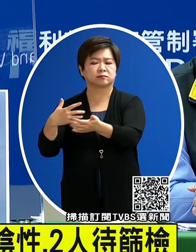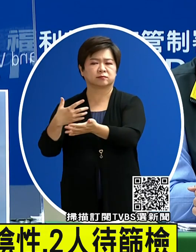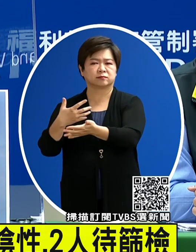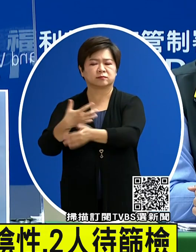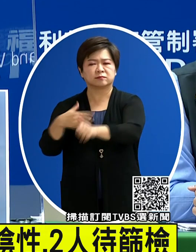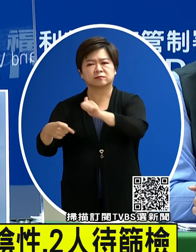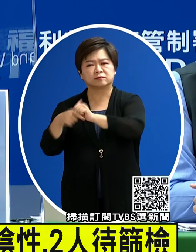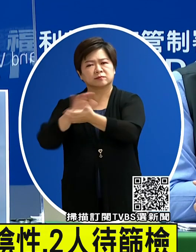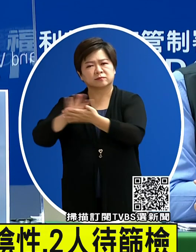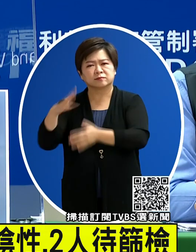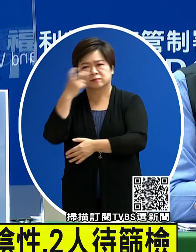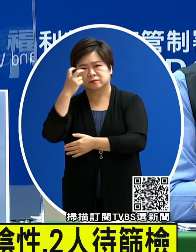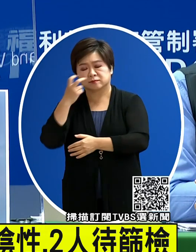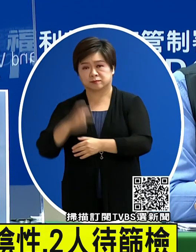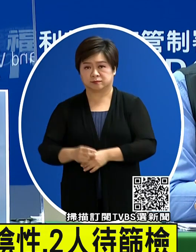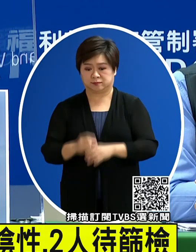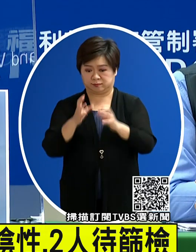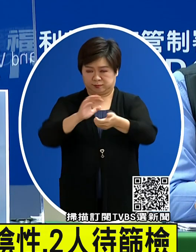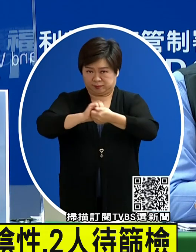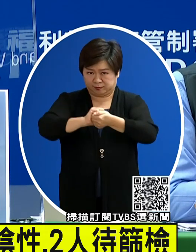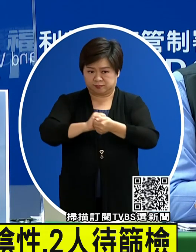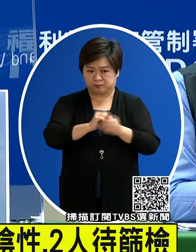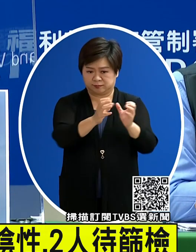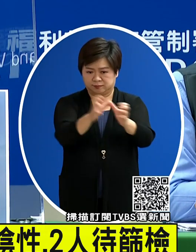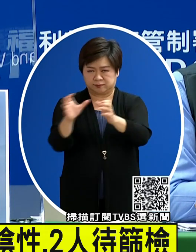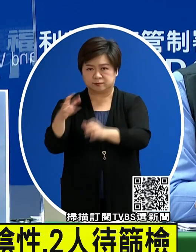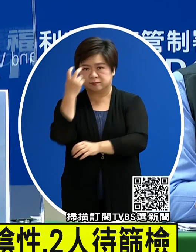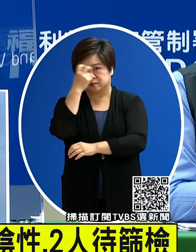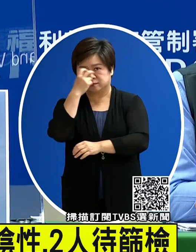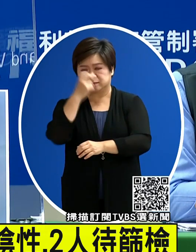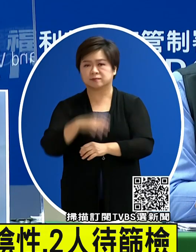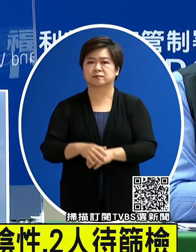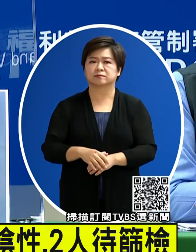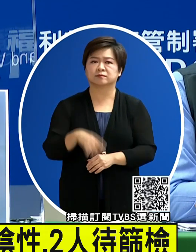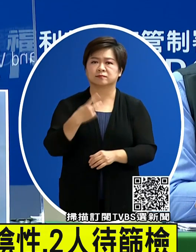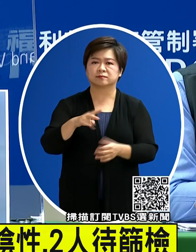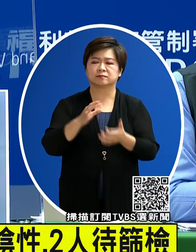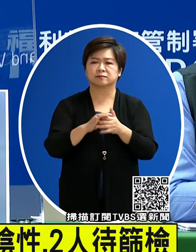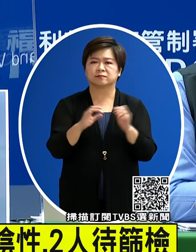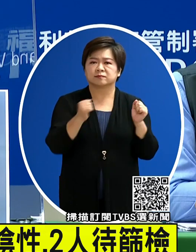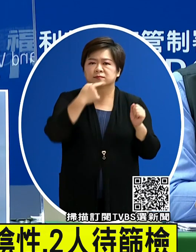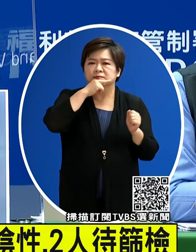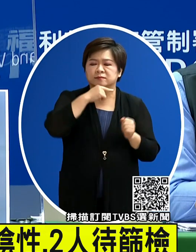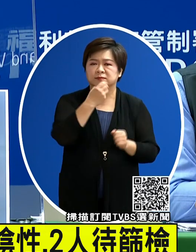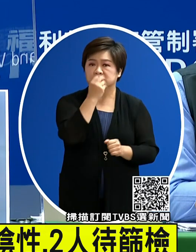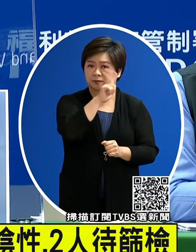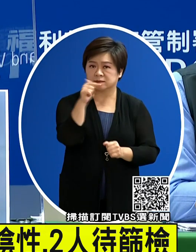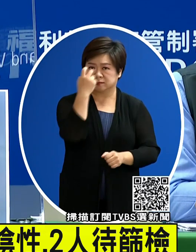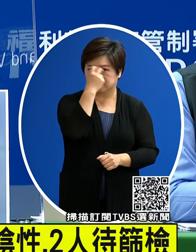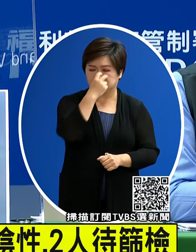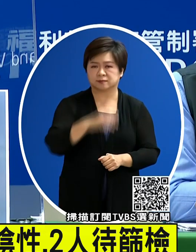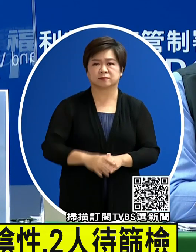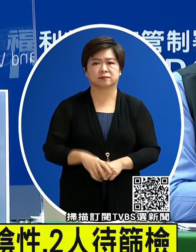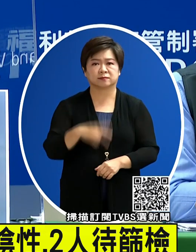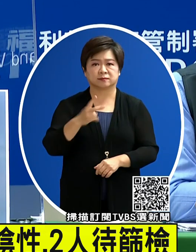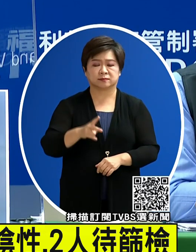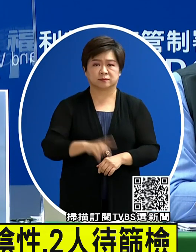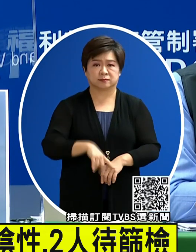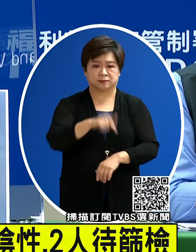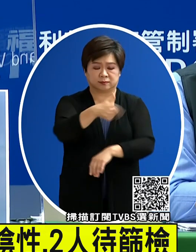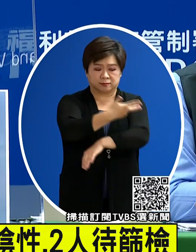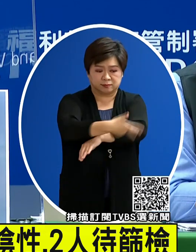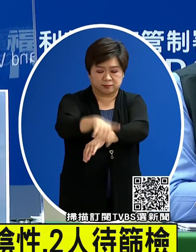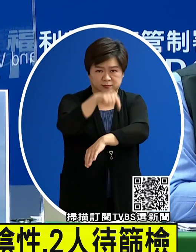是定点的监测，那一个是冷冻食品的查查，还有这个下水